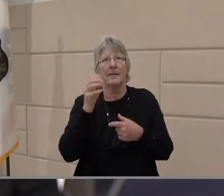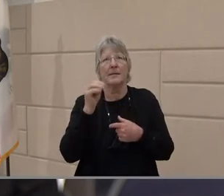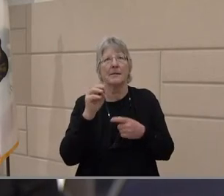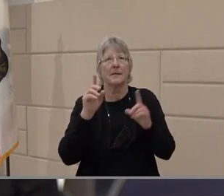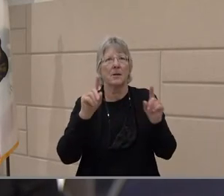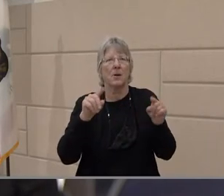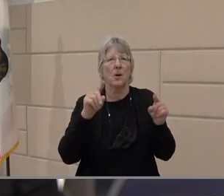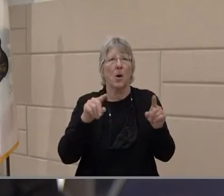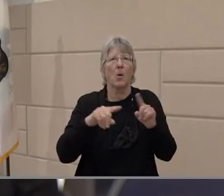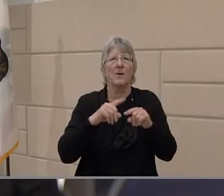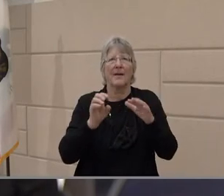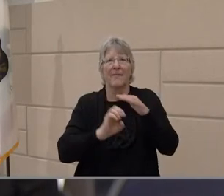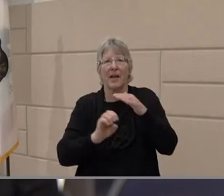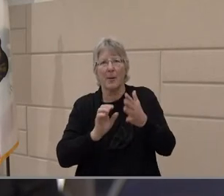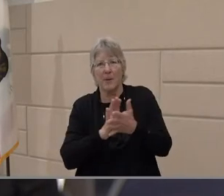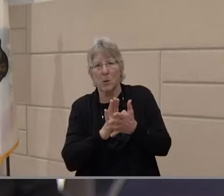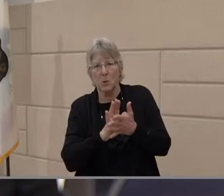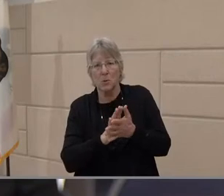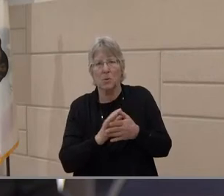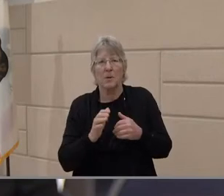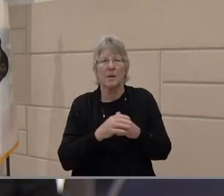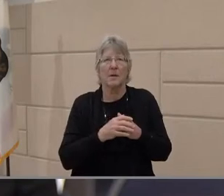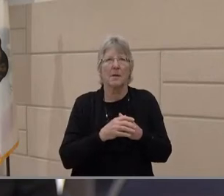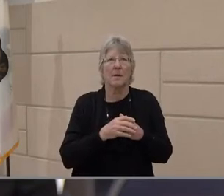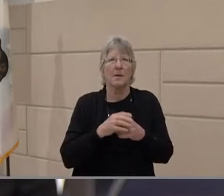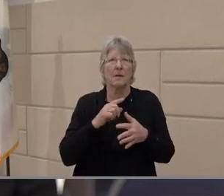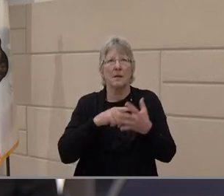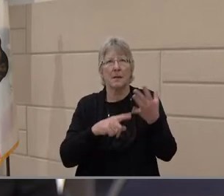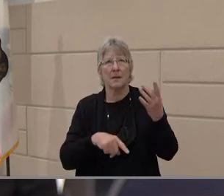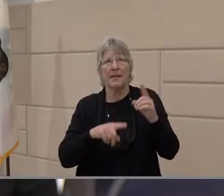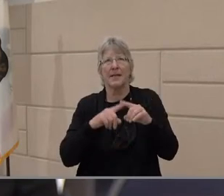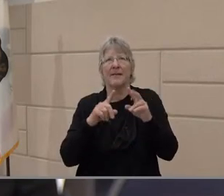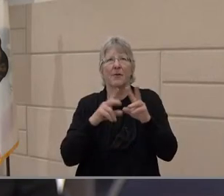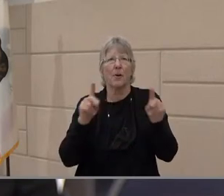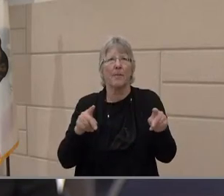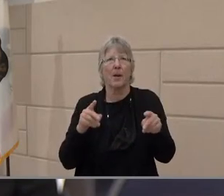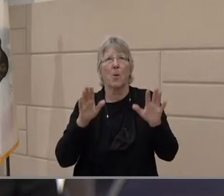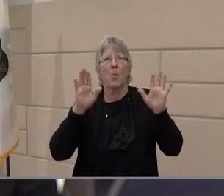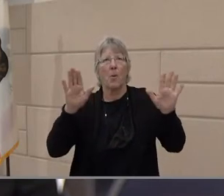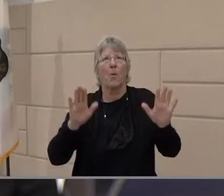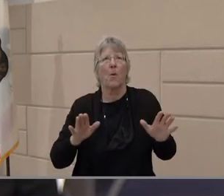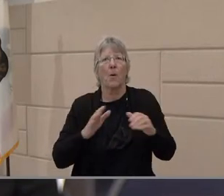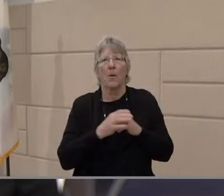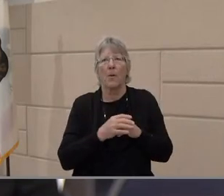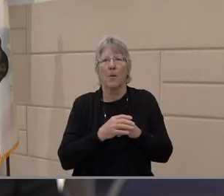ងដែលបានរៀបចំក្នុងការប្រុងប្រៀបឲ្យសិស្សត្រឡប់ចូលរៀនវិញ